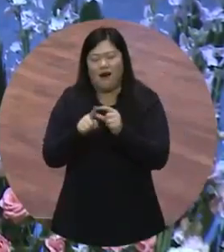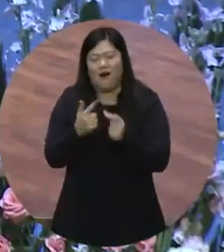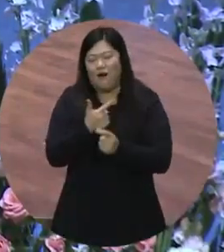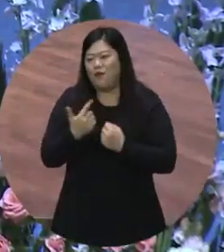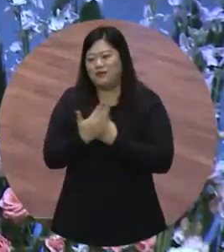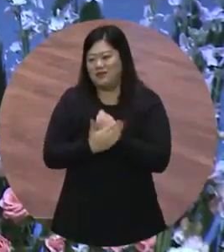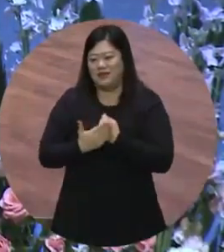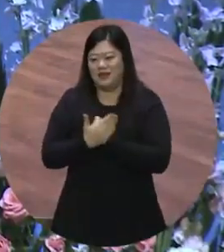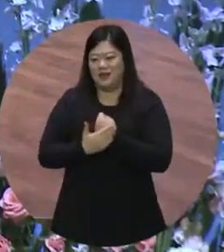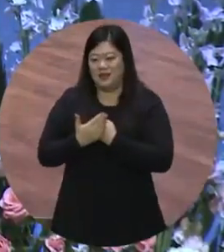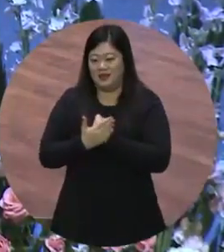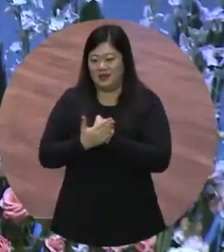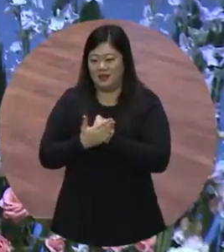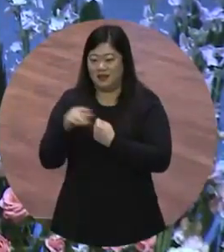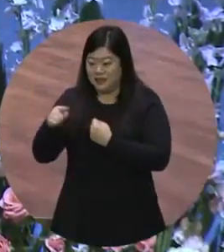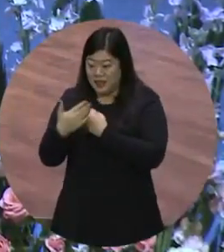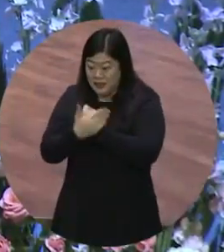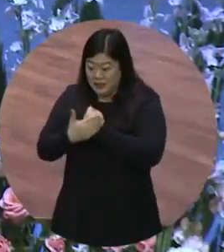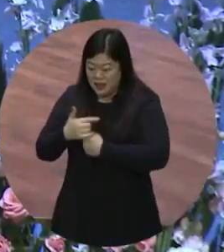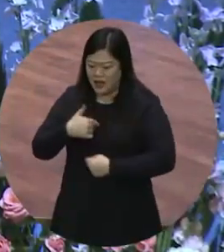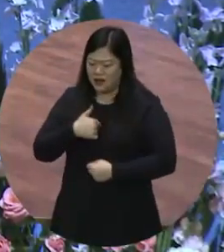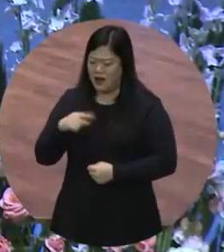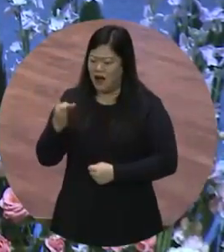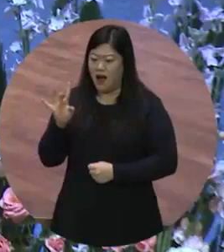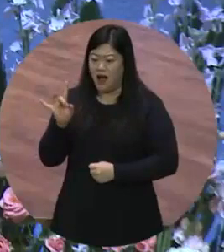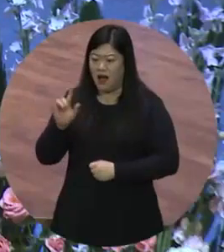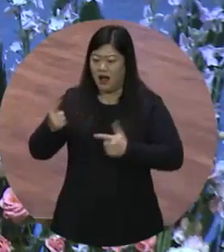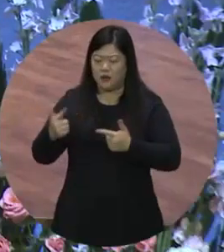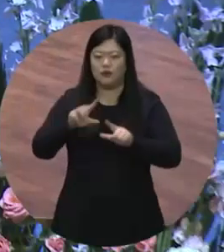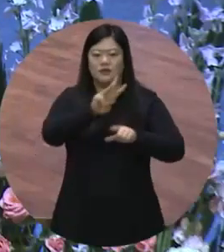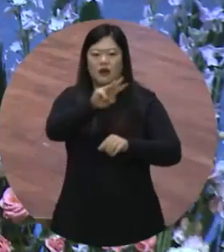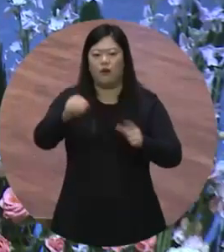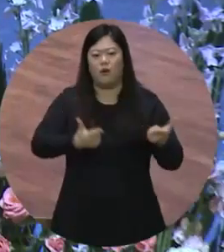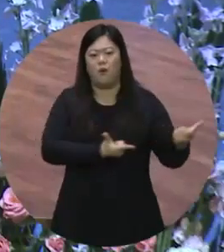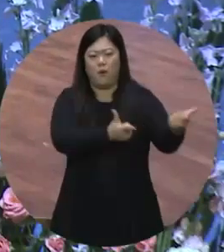우리 예원교회가 존재하기 때문이다.